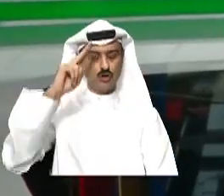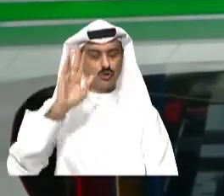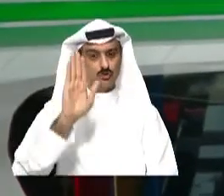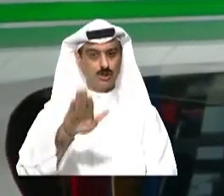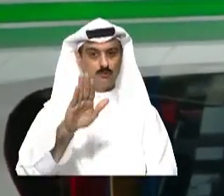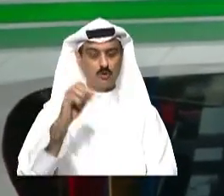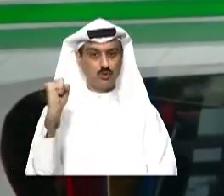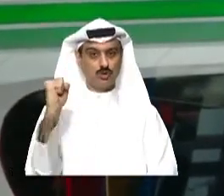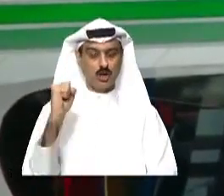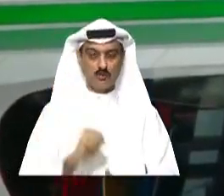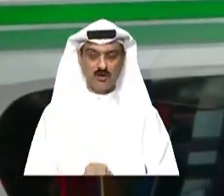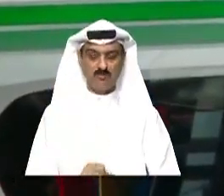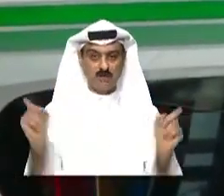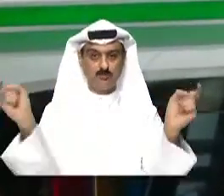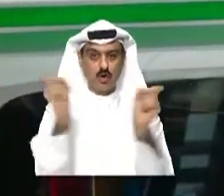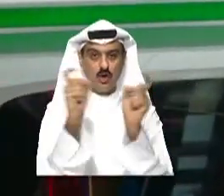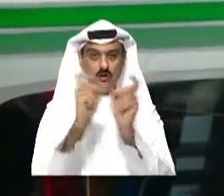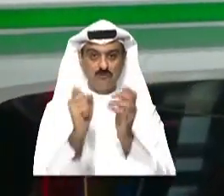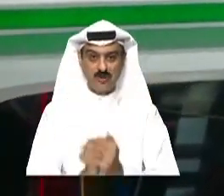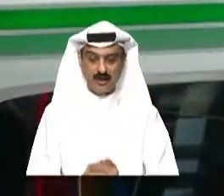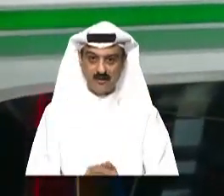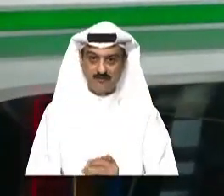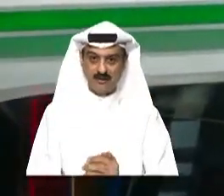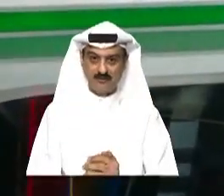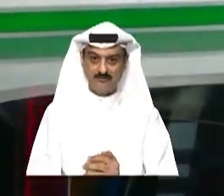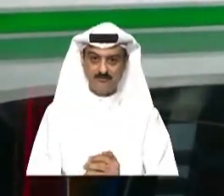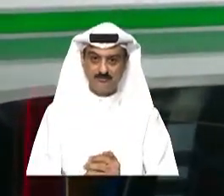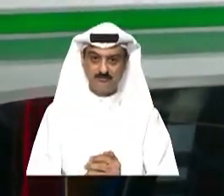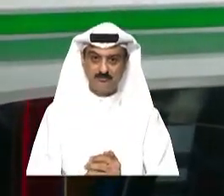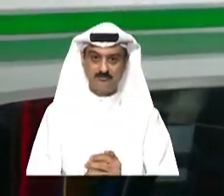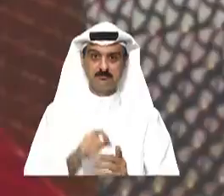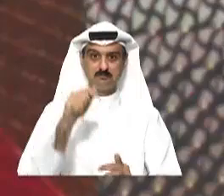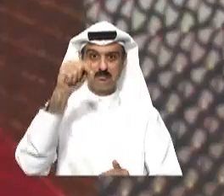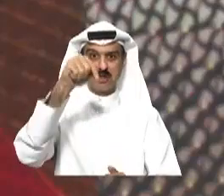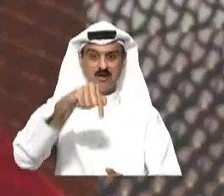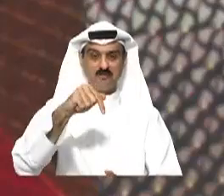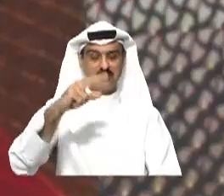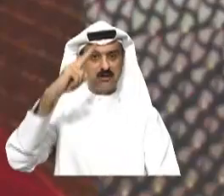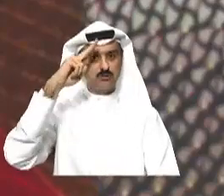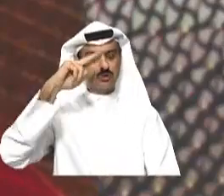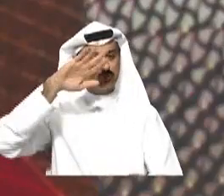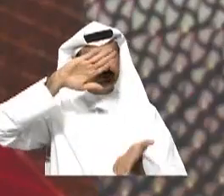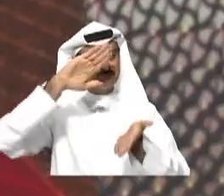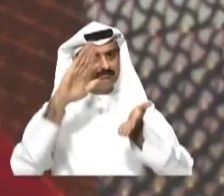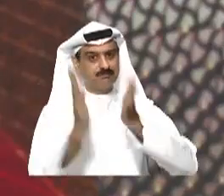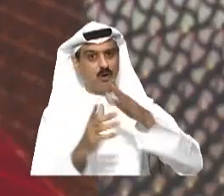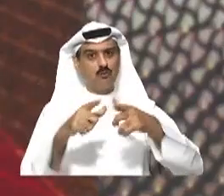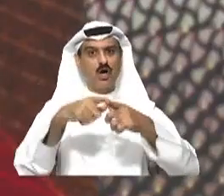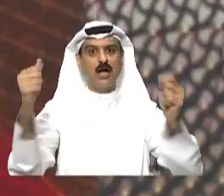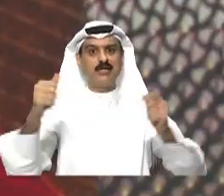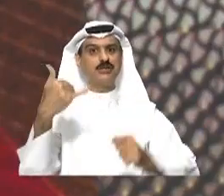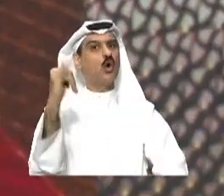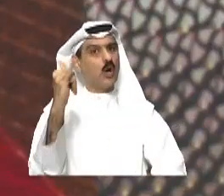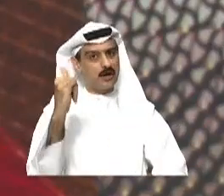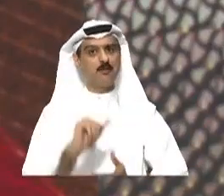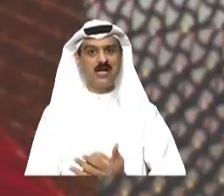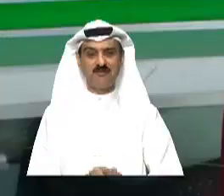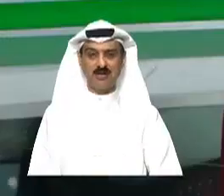في هذه المباراة، قدم رسالة بأن المستحيل ليس سعوديا، المستحيل ليس خليجيا، المستحيل ليس عربيا.